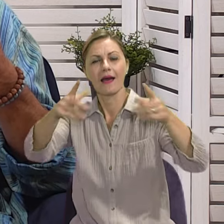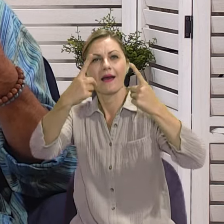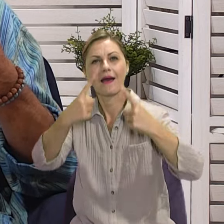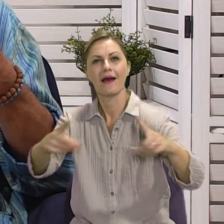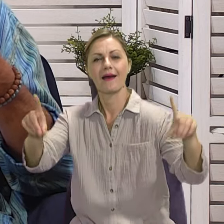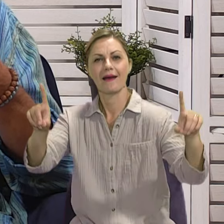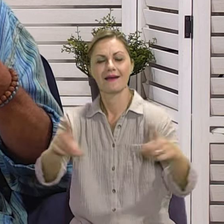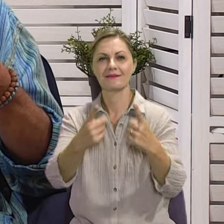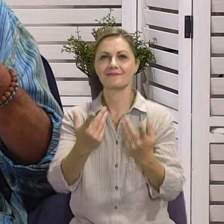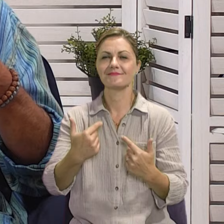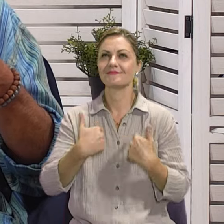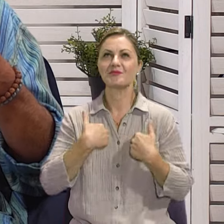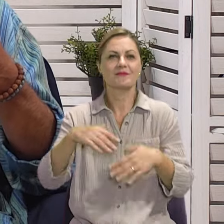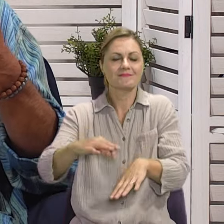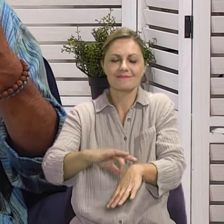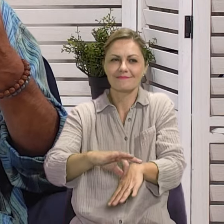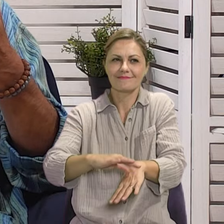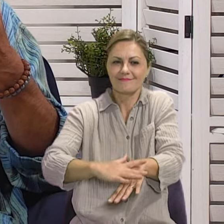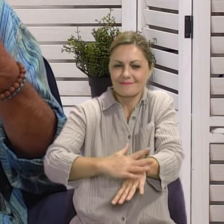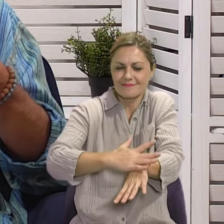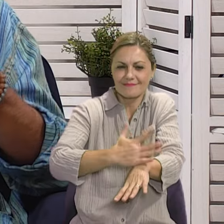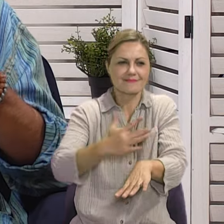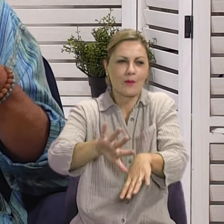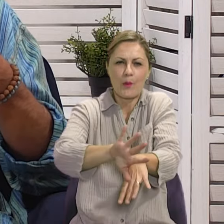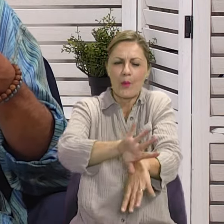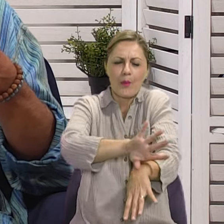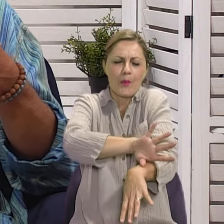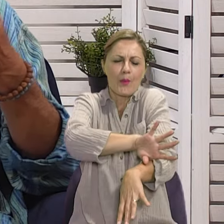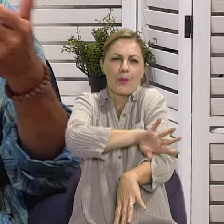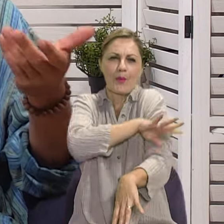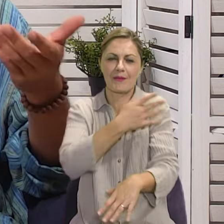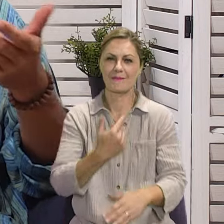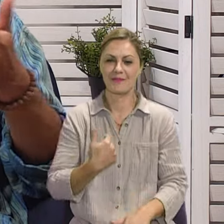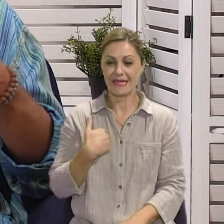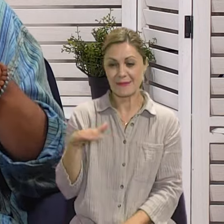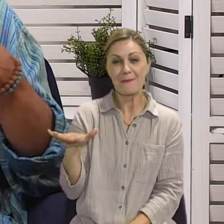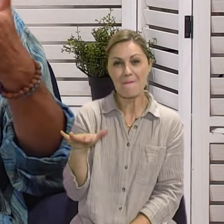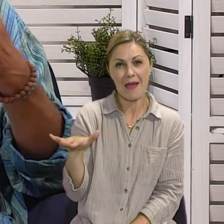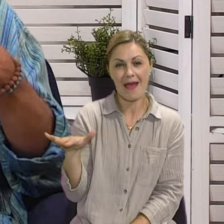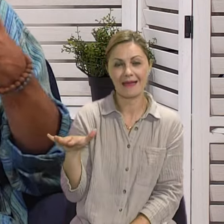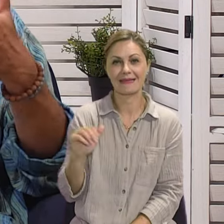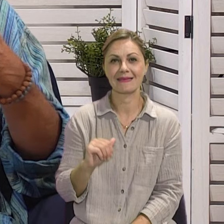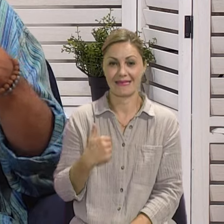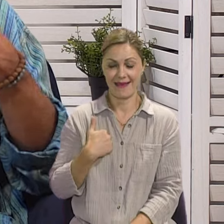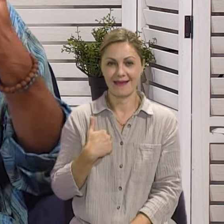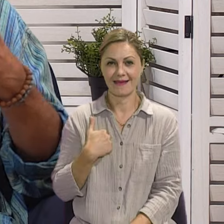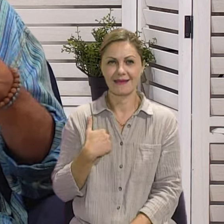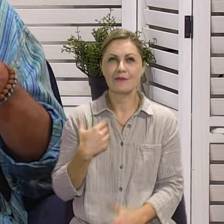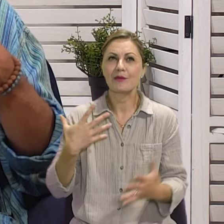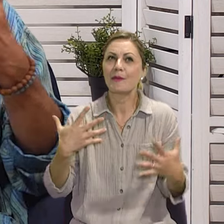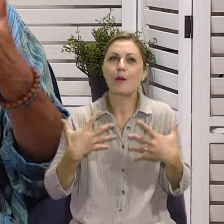tračnicu skladateljevu? Kako ga shvatiti? Kad sam bio mal, to je